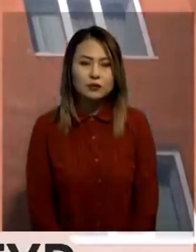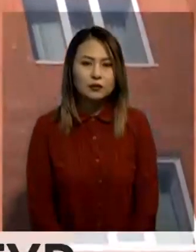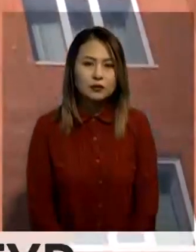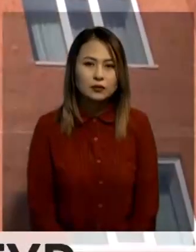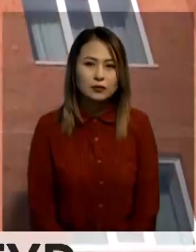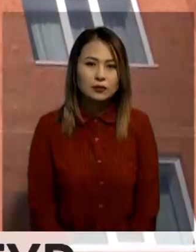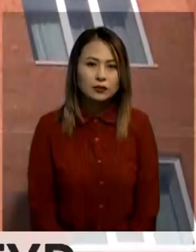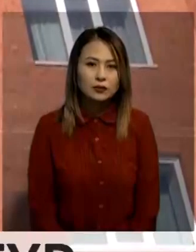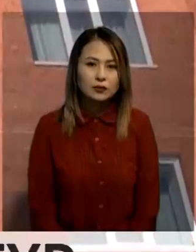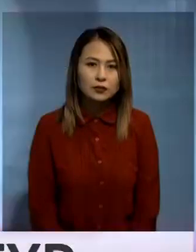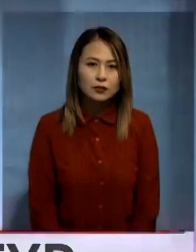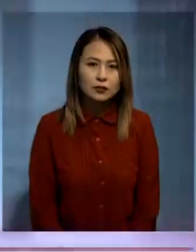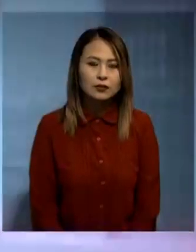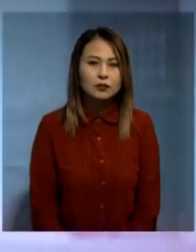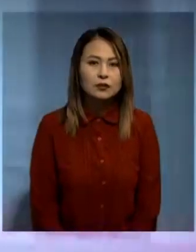хабар 24.